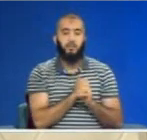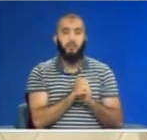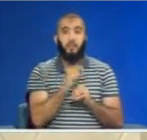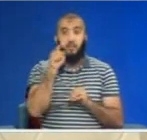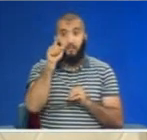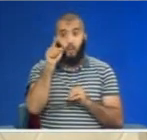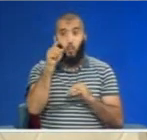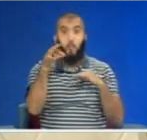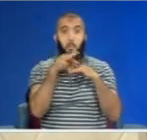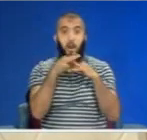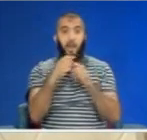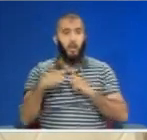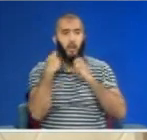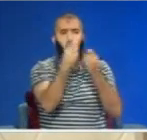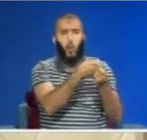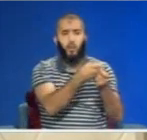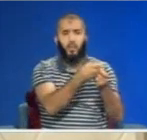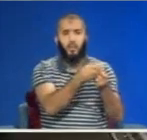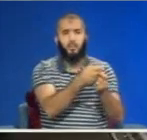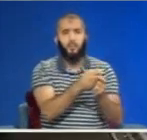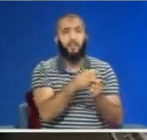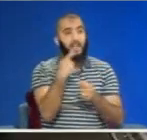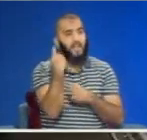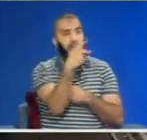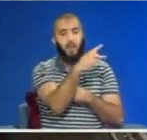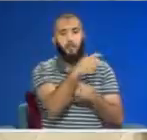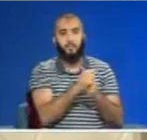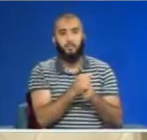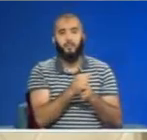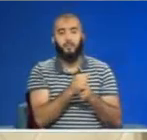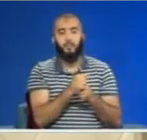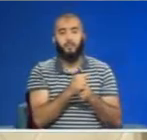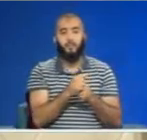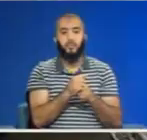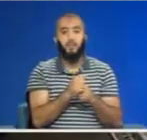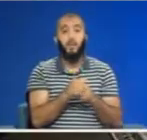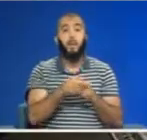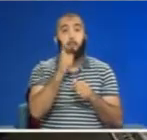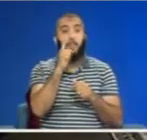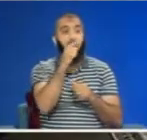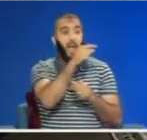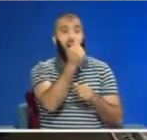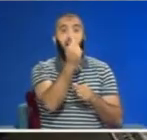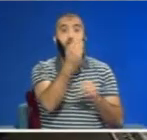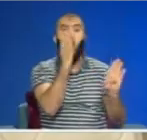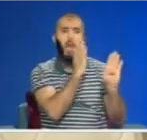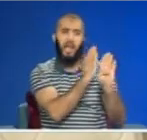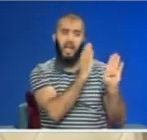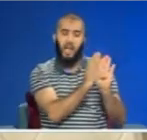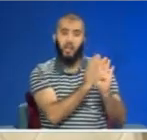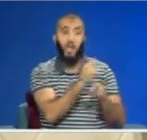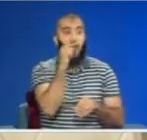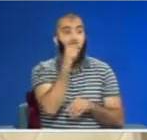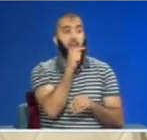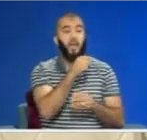كهبة كعطية في حياته تلك الأموال لها لأنه ملكها إياها فهي لها، لا تدخل في